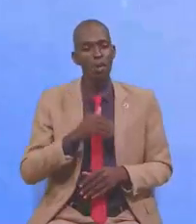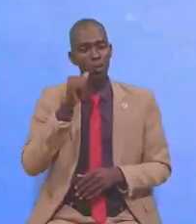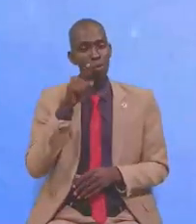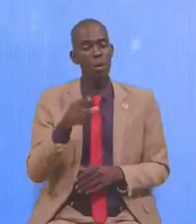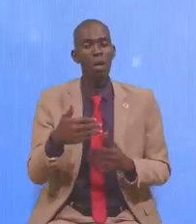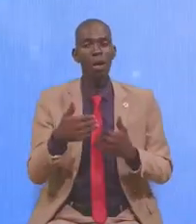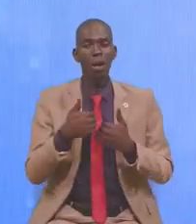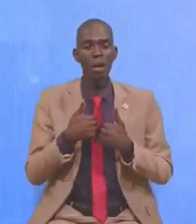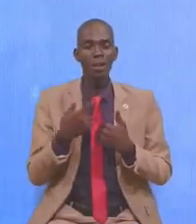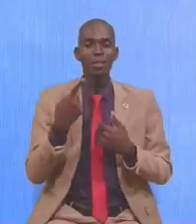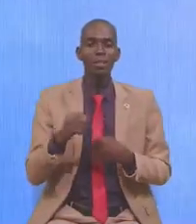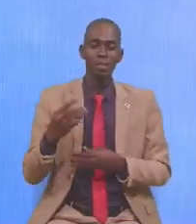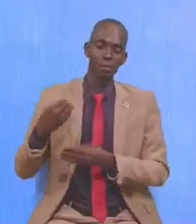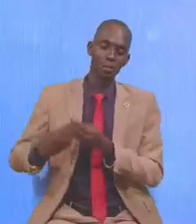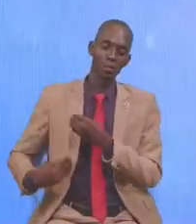avait le droit